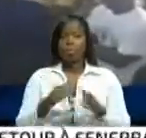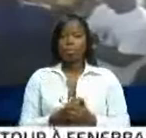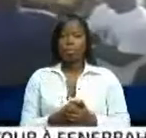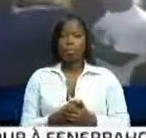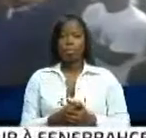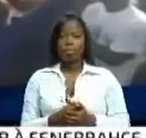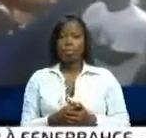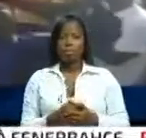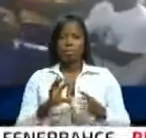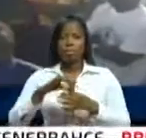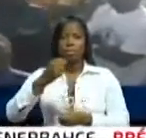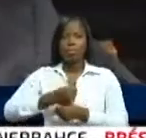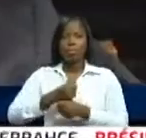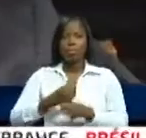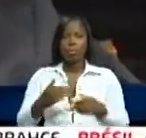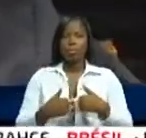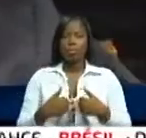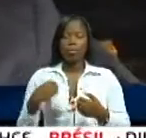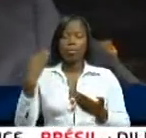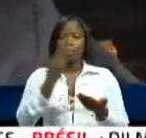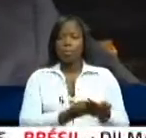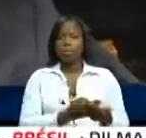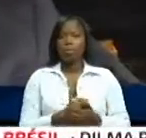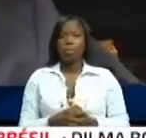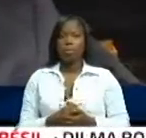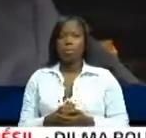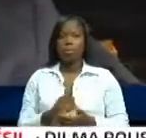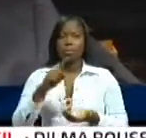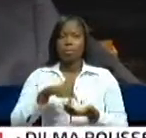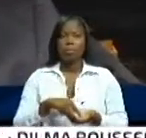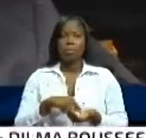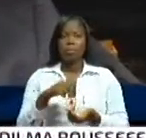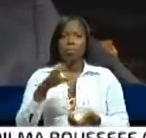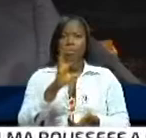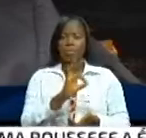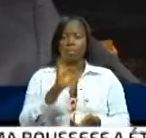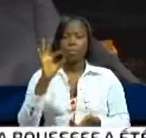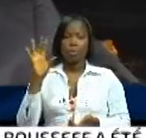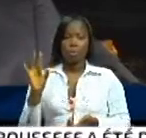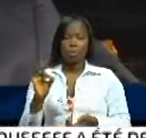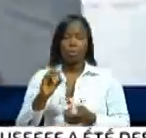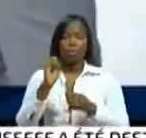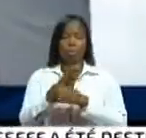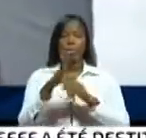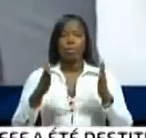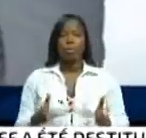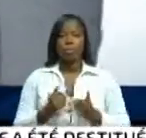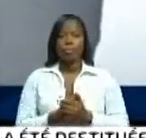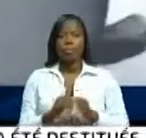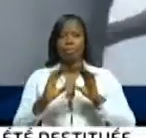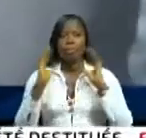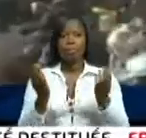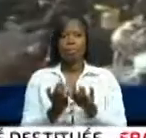travailler at-elle et 98 conseil la coalition